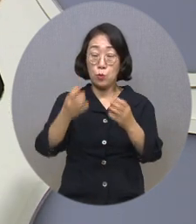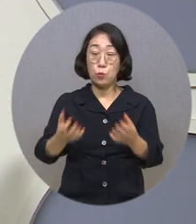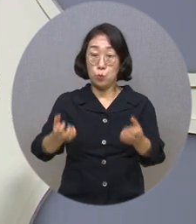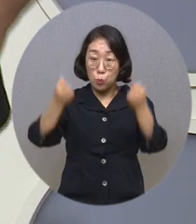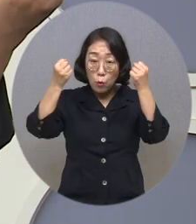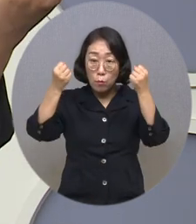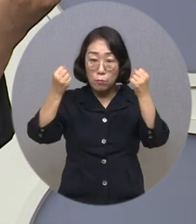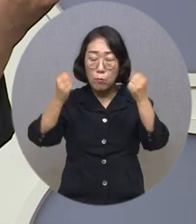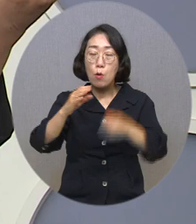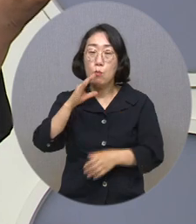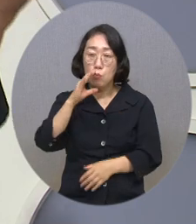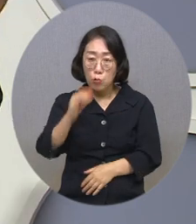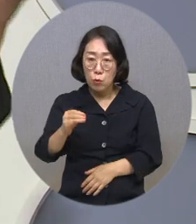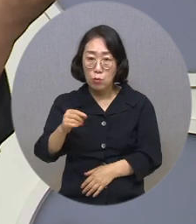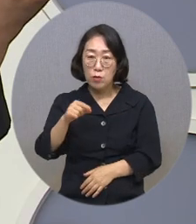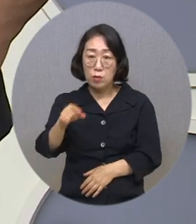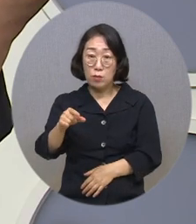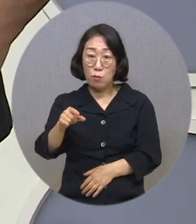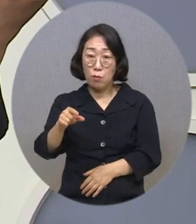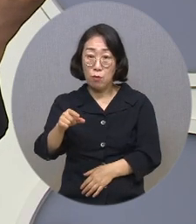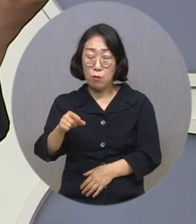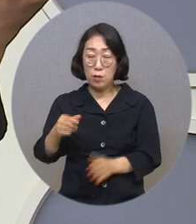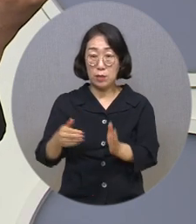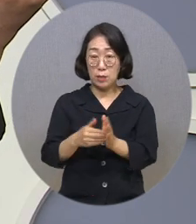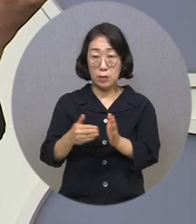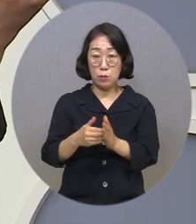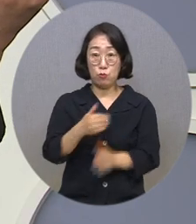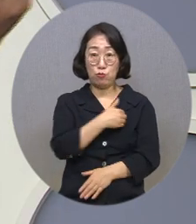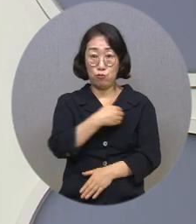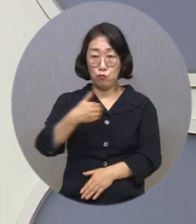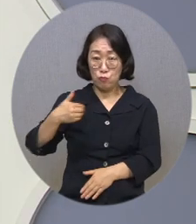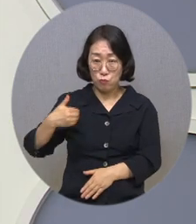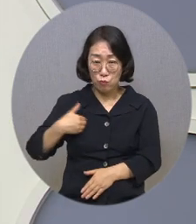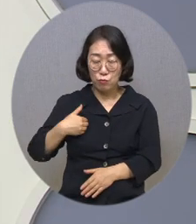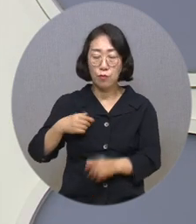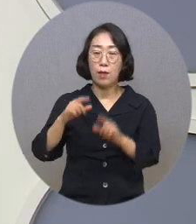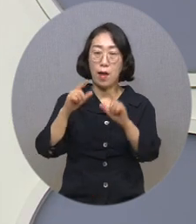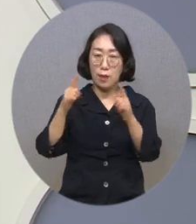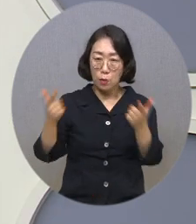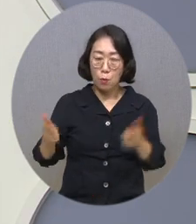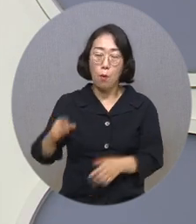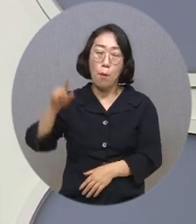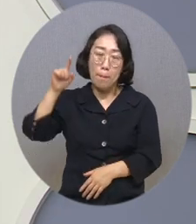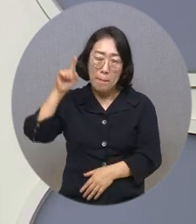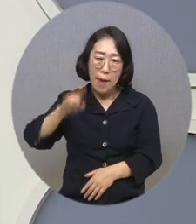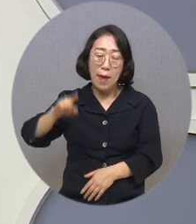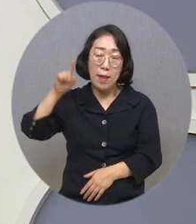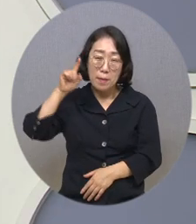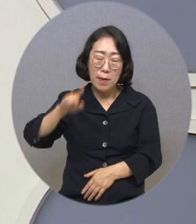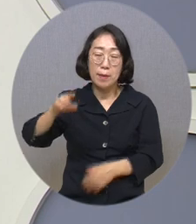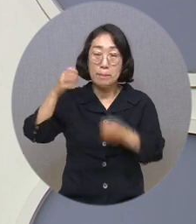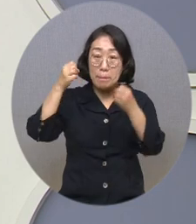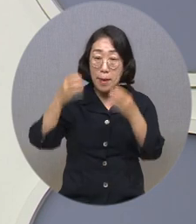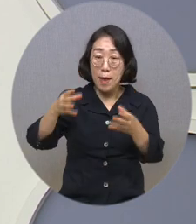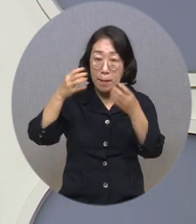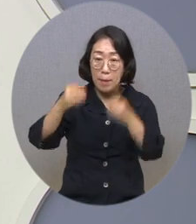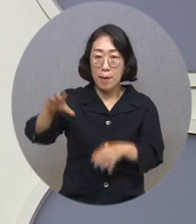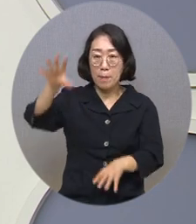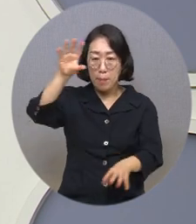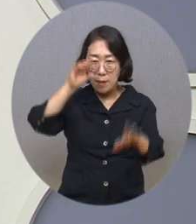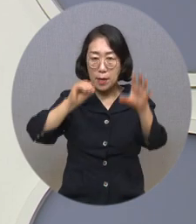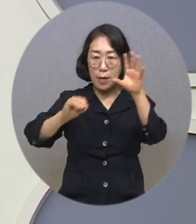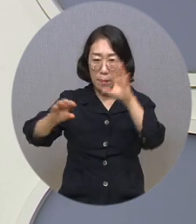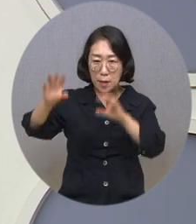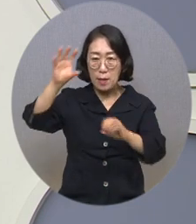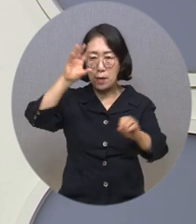되지만 그거 가진 내가 유능하다, 그거 가지고는 안 되는 겁니다. 매일매일 업그레이드가 되는 배운 사람이